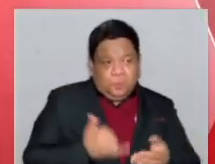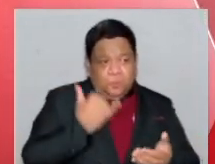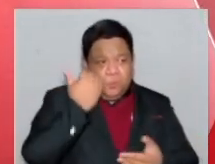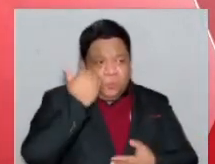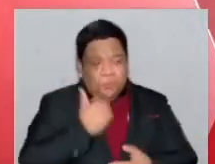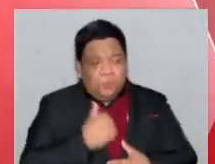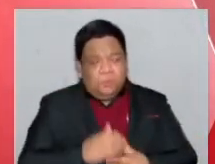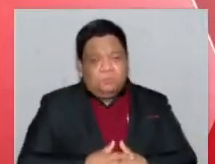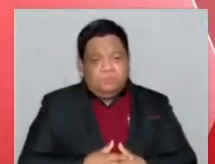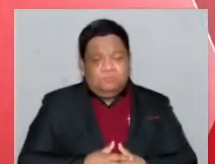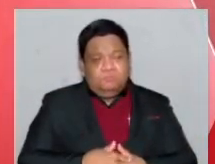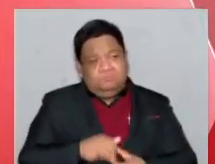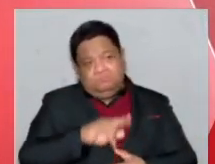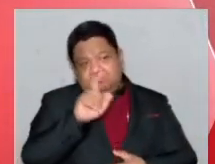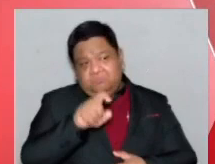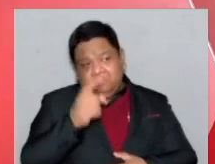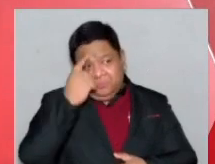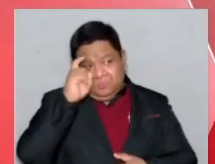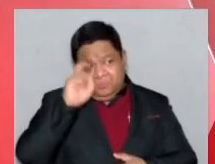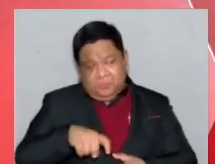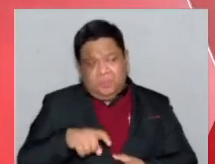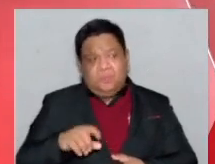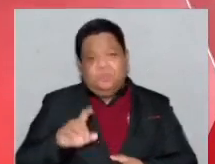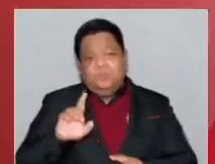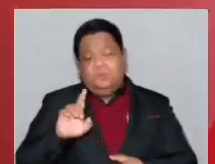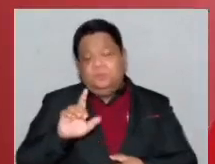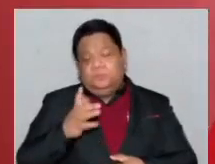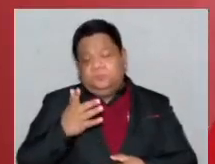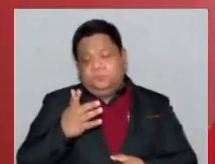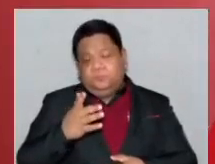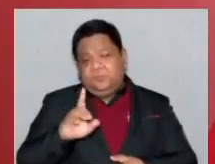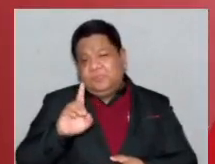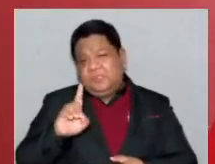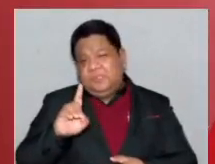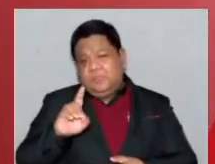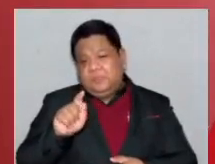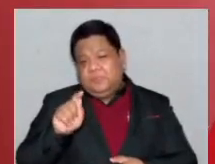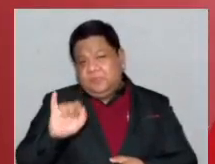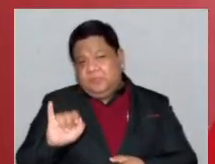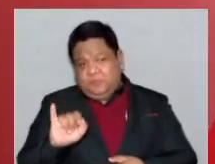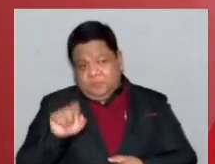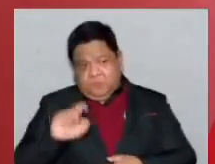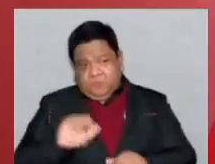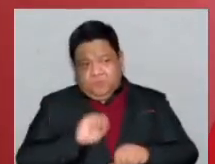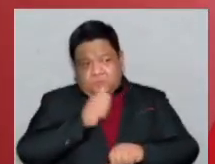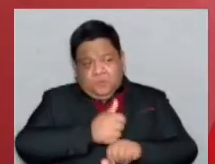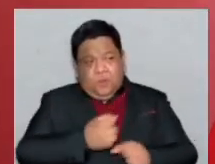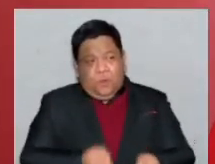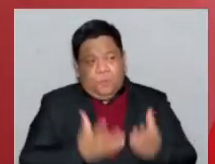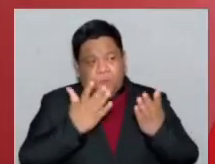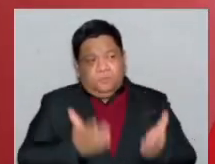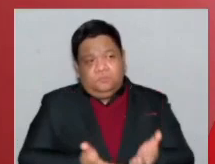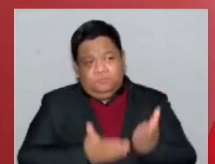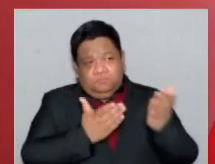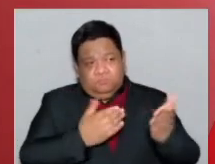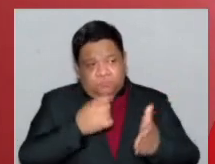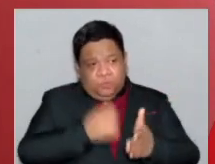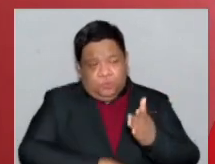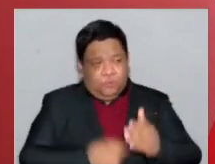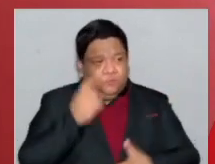ng SRP, ang Department of Trade and Industry sa itlog? O ang DA, ano ho pwedeng magawang tulong dito ng